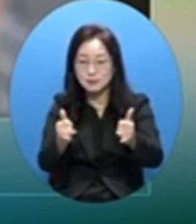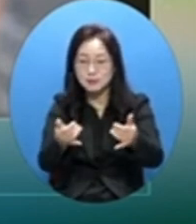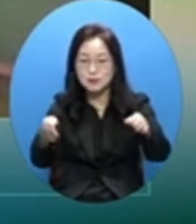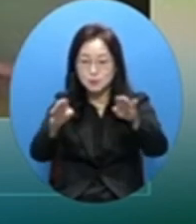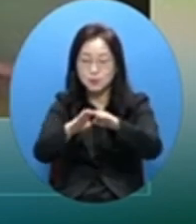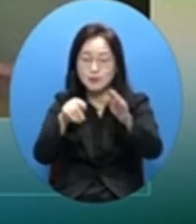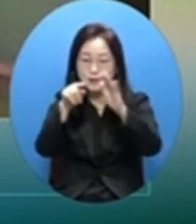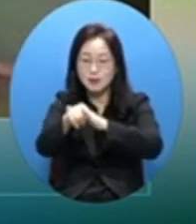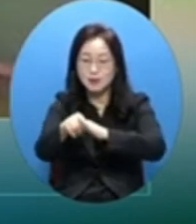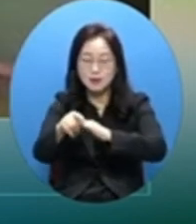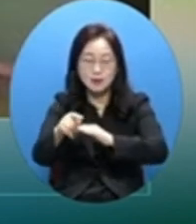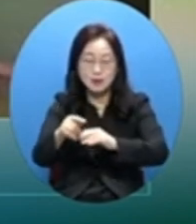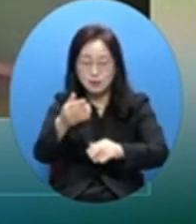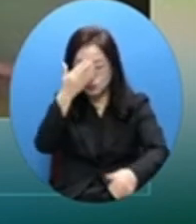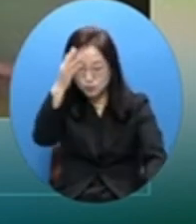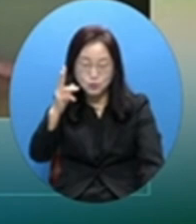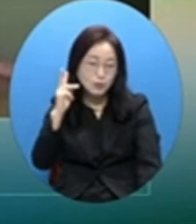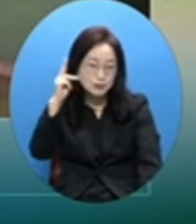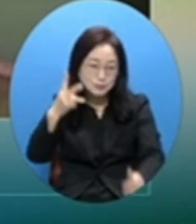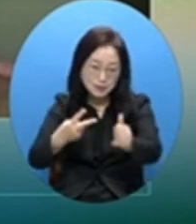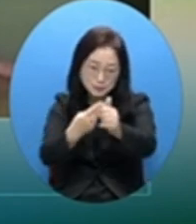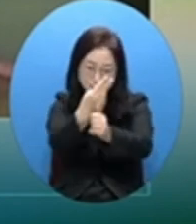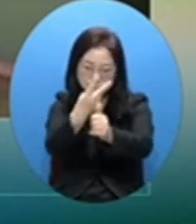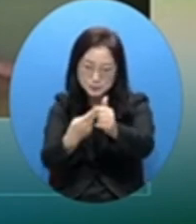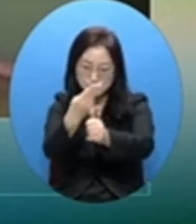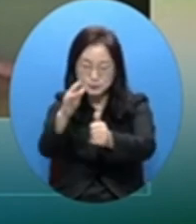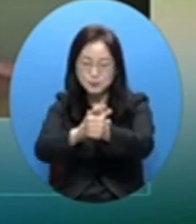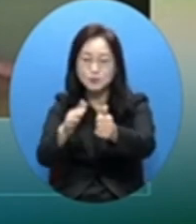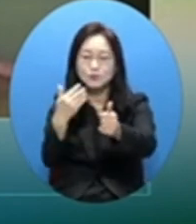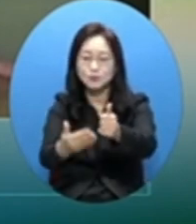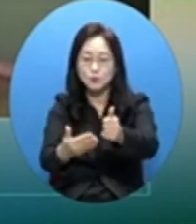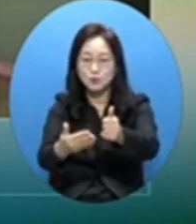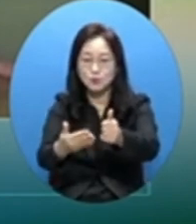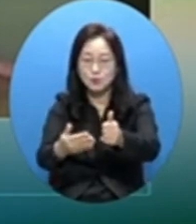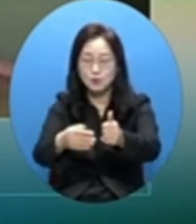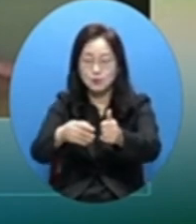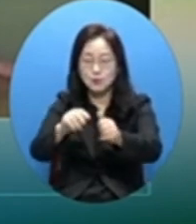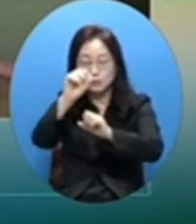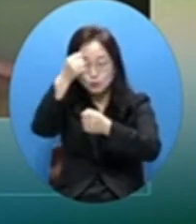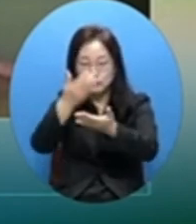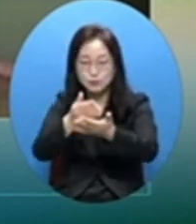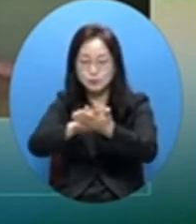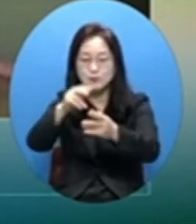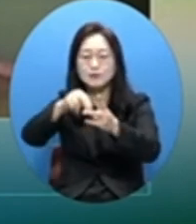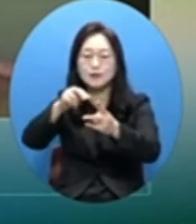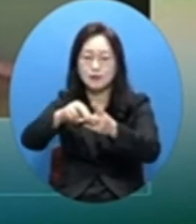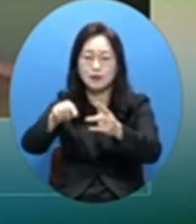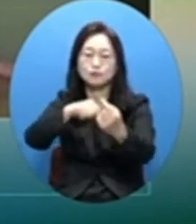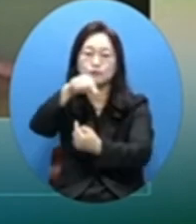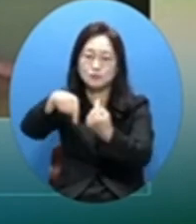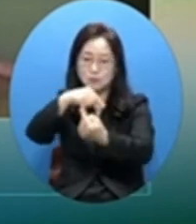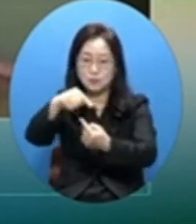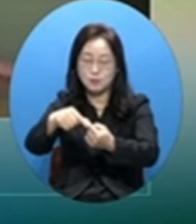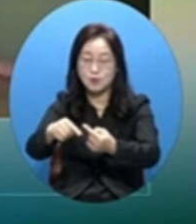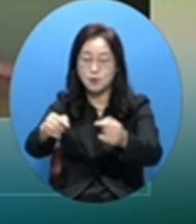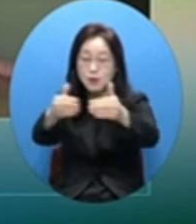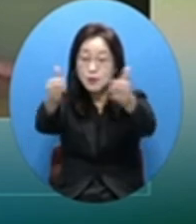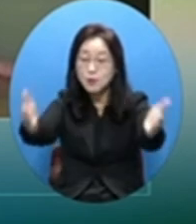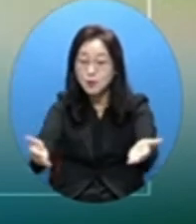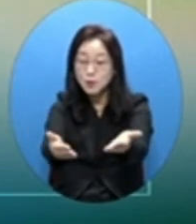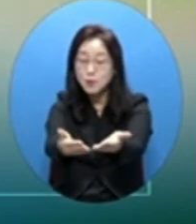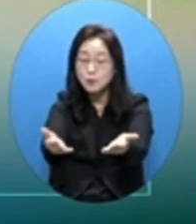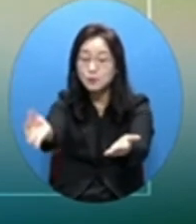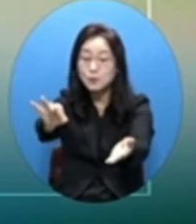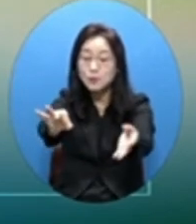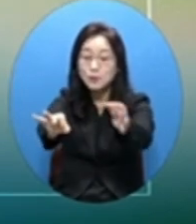이발봉사를 하면서 그 구두센터를 운영하는데 거기 모금함이 놓여 있습니다. 그 모금함이 이렇게 써 있습니다. 하루의